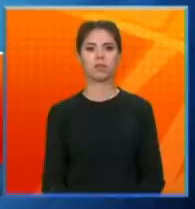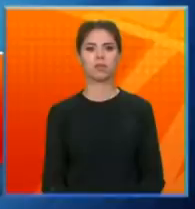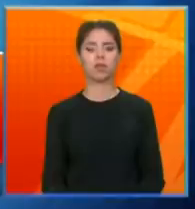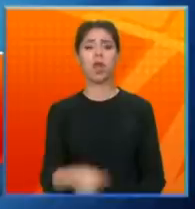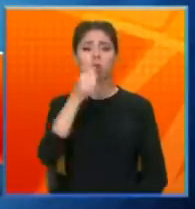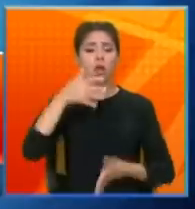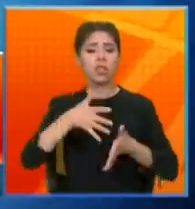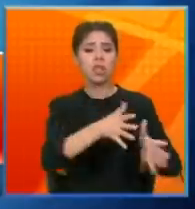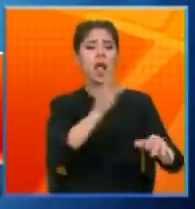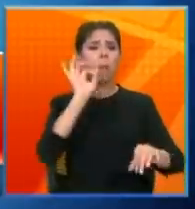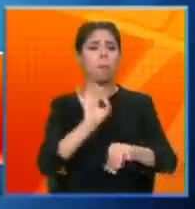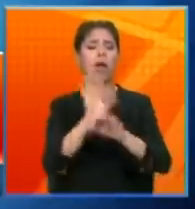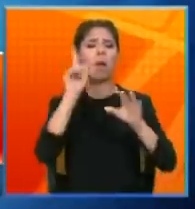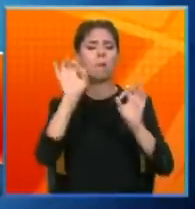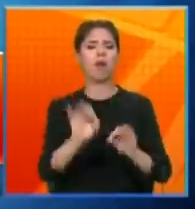Sel aniden bastı.